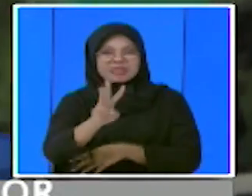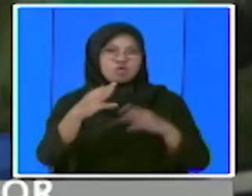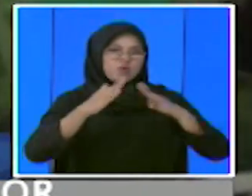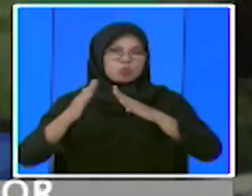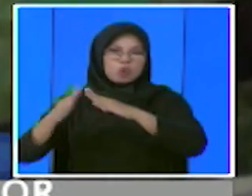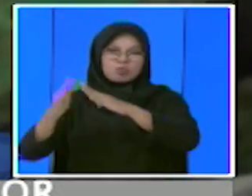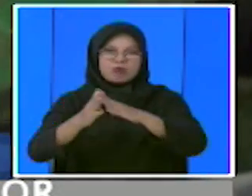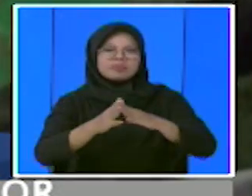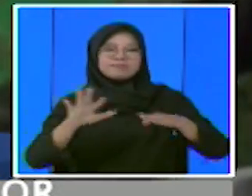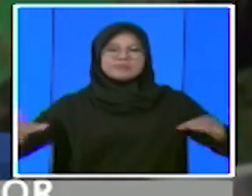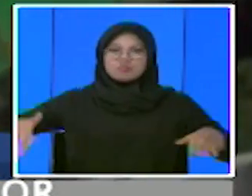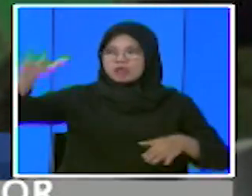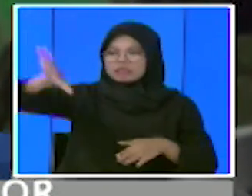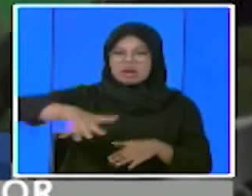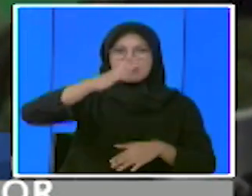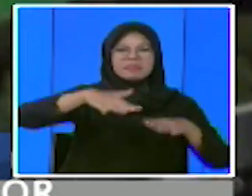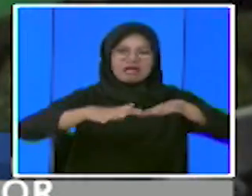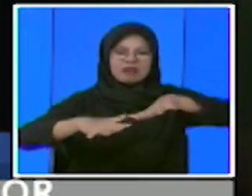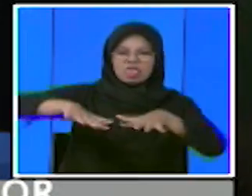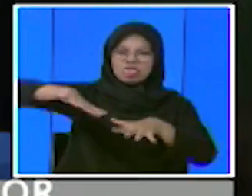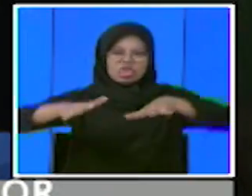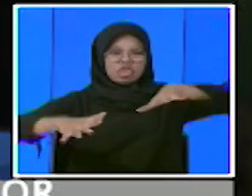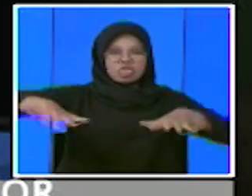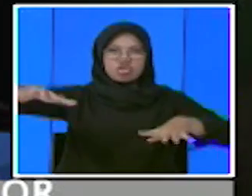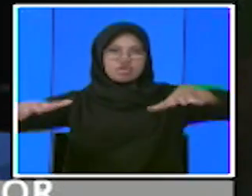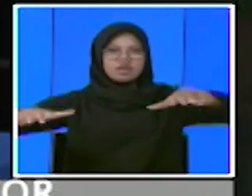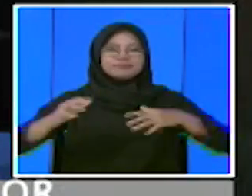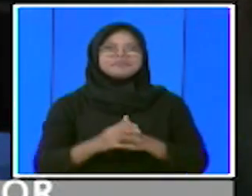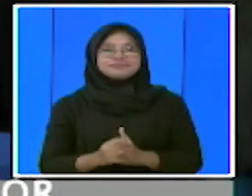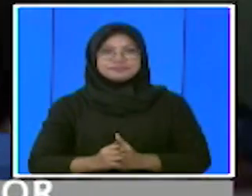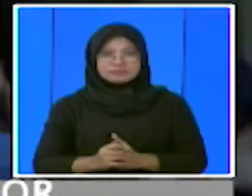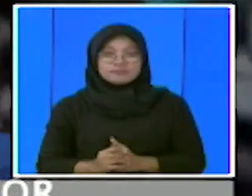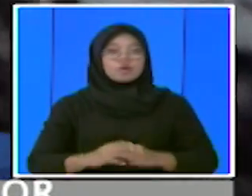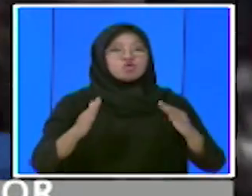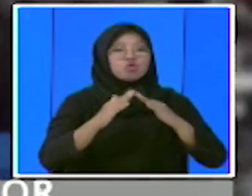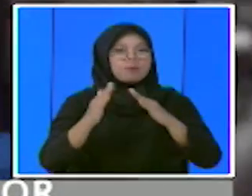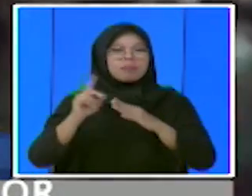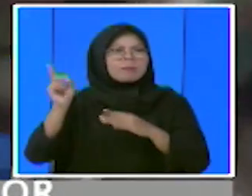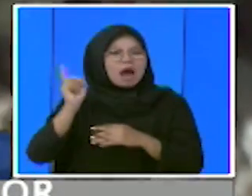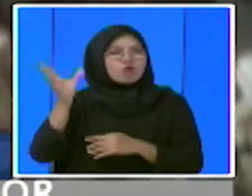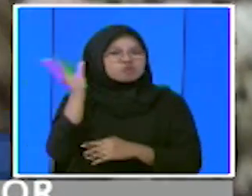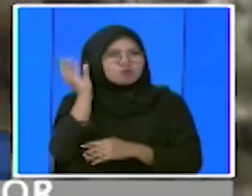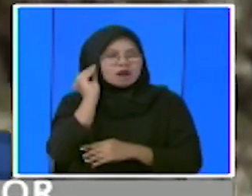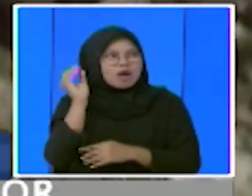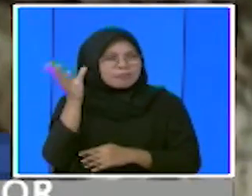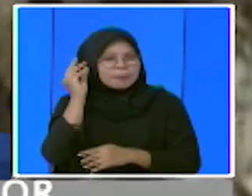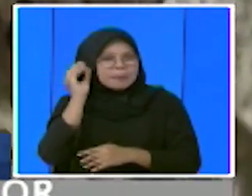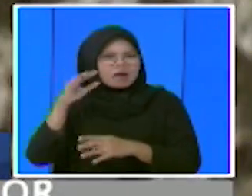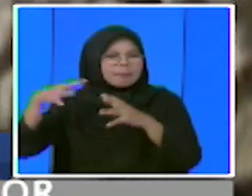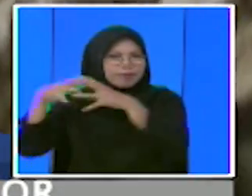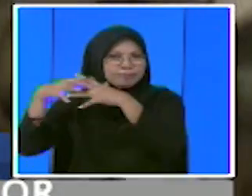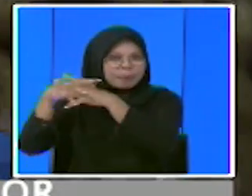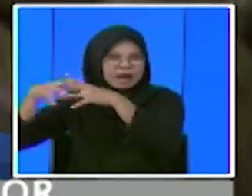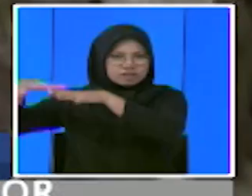Diketahui ketiga rumah berada di daerah perbukitan yang tanahnya labil. Penghuni rumah sudah mendengar suara dari tanah